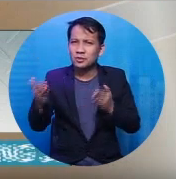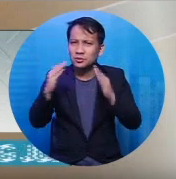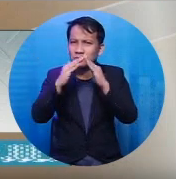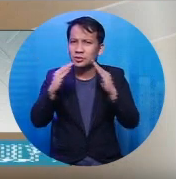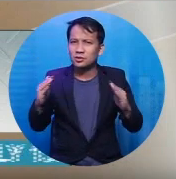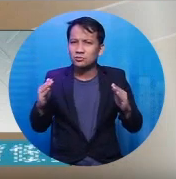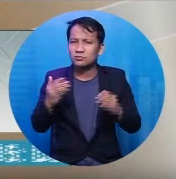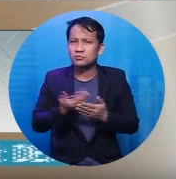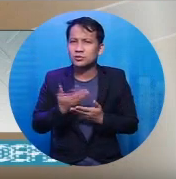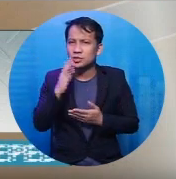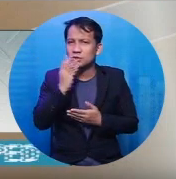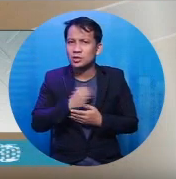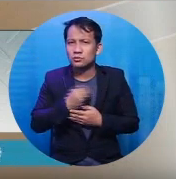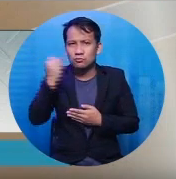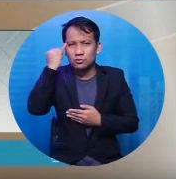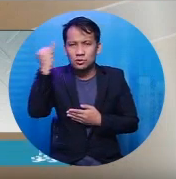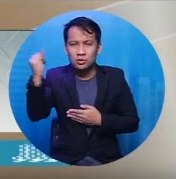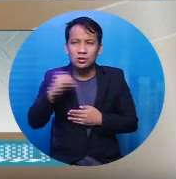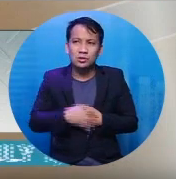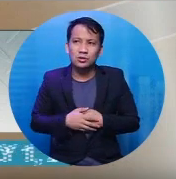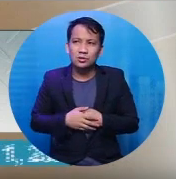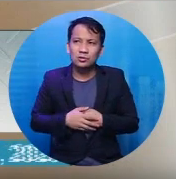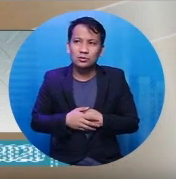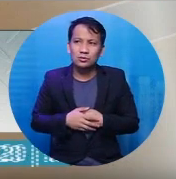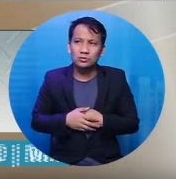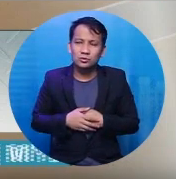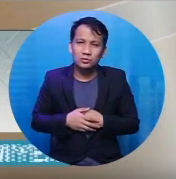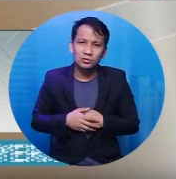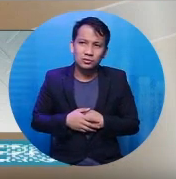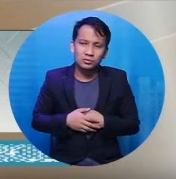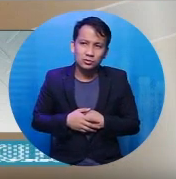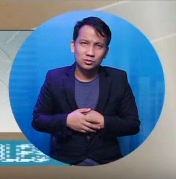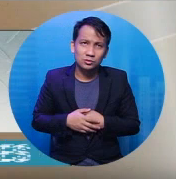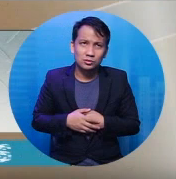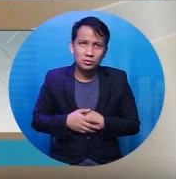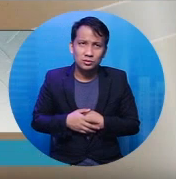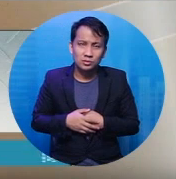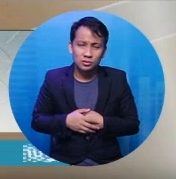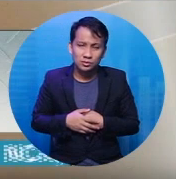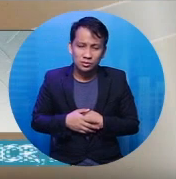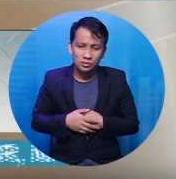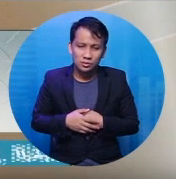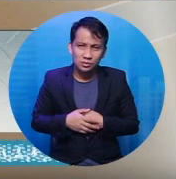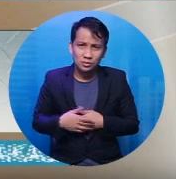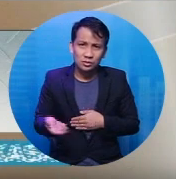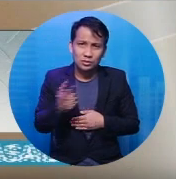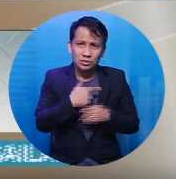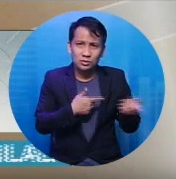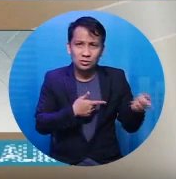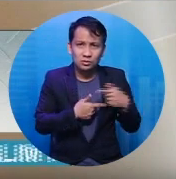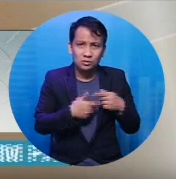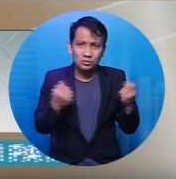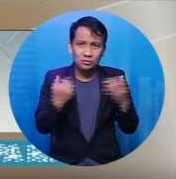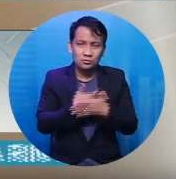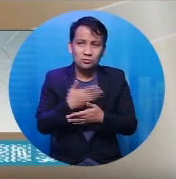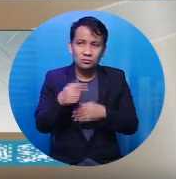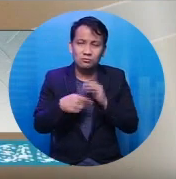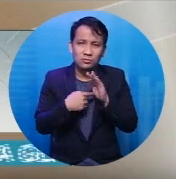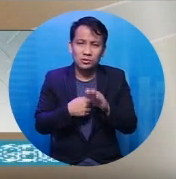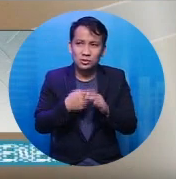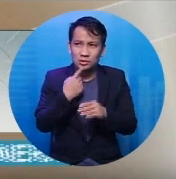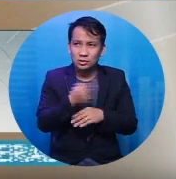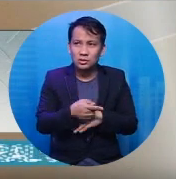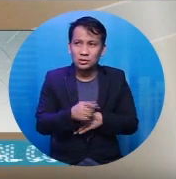noon? Hindi, idol. Yung nangyari kasi, idol, sabi niya, natatakot na daw siya sa luma nilang bahay. Dahil